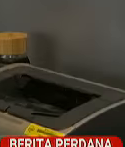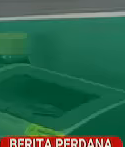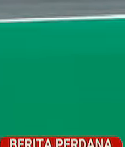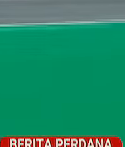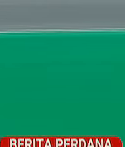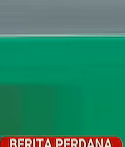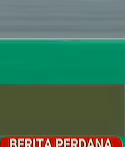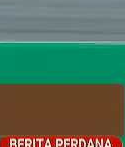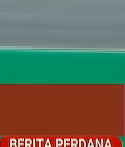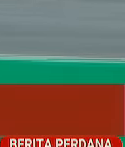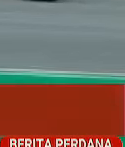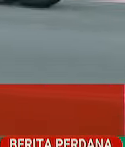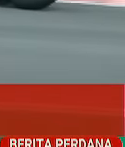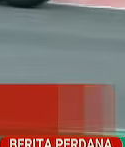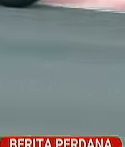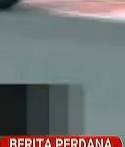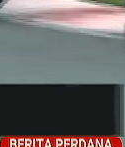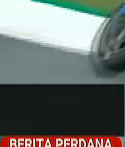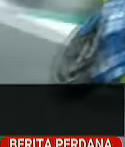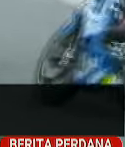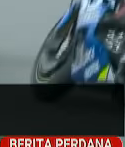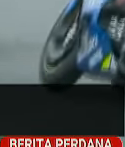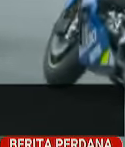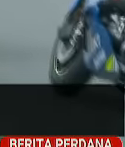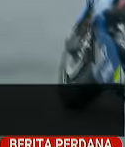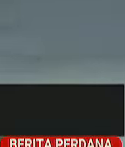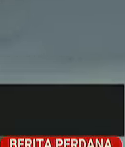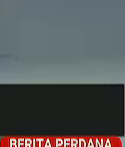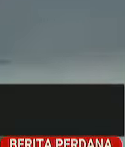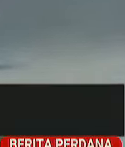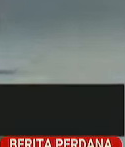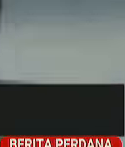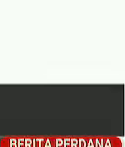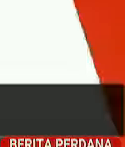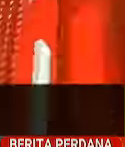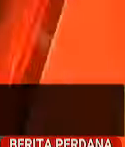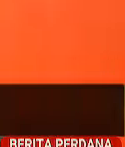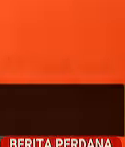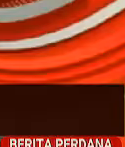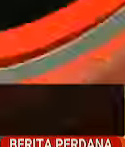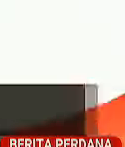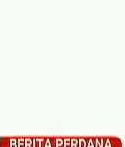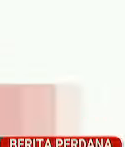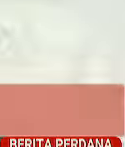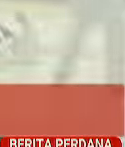Hasrat Galen Jenero Sri sertai Petronas Yamaha SRT satu penghormatan.